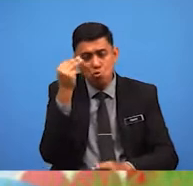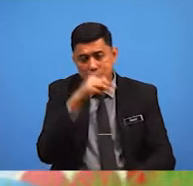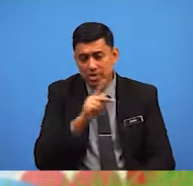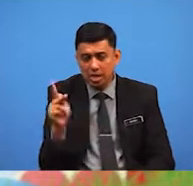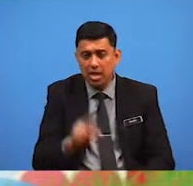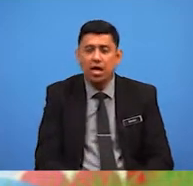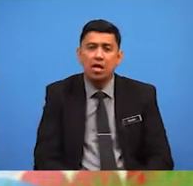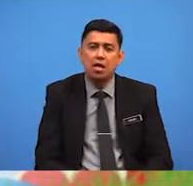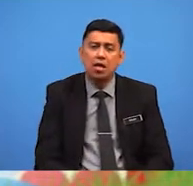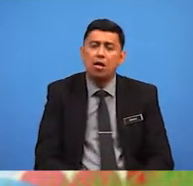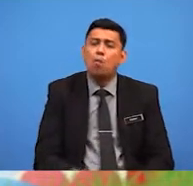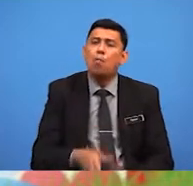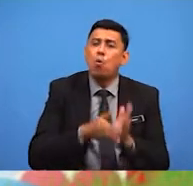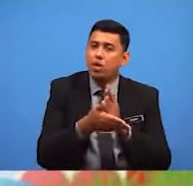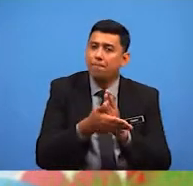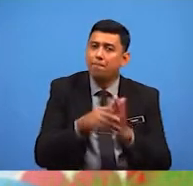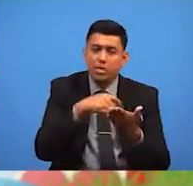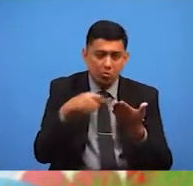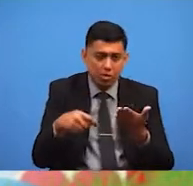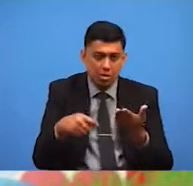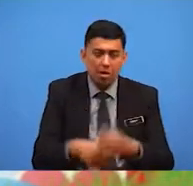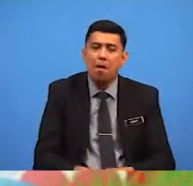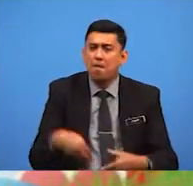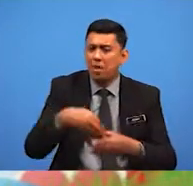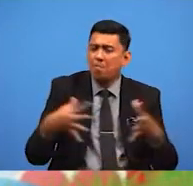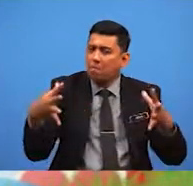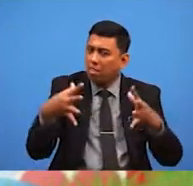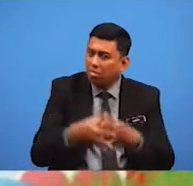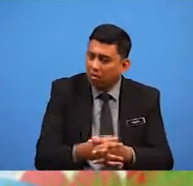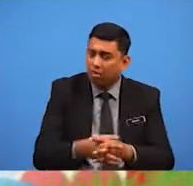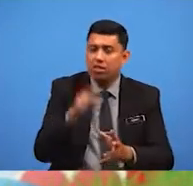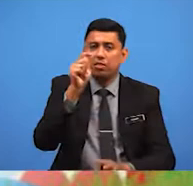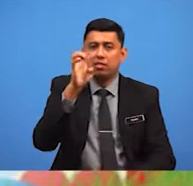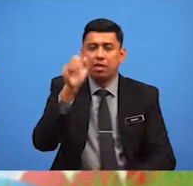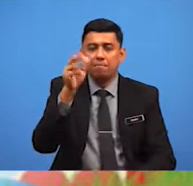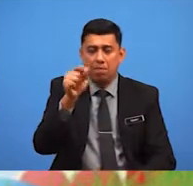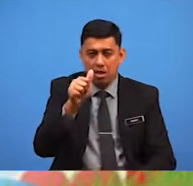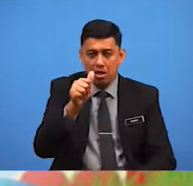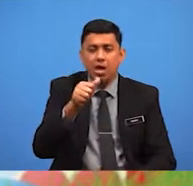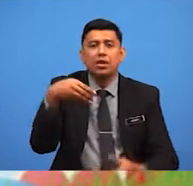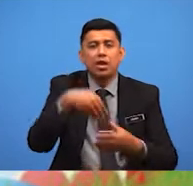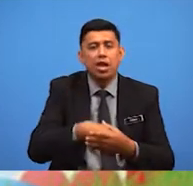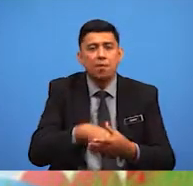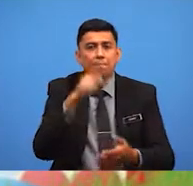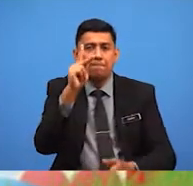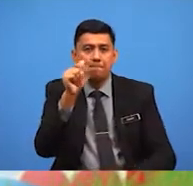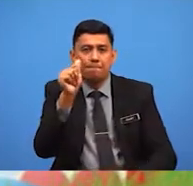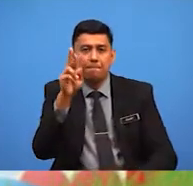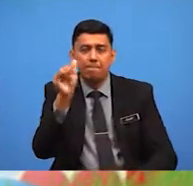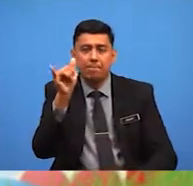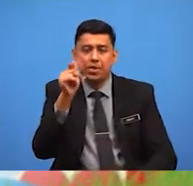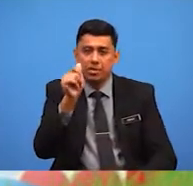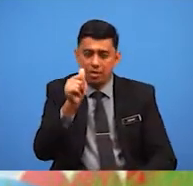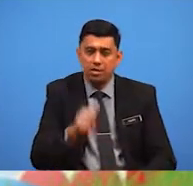bagi memantapkan tema dalam sebuah karya. Terdapat tiga persoalan yang